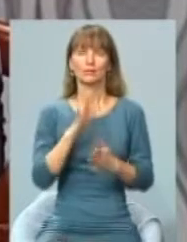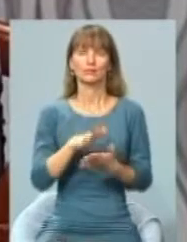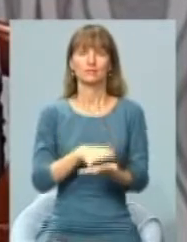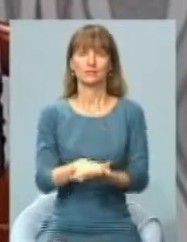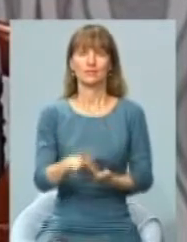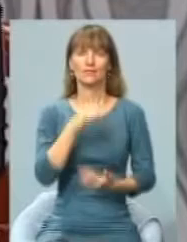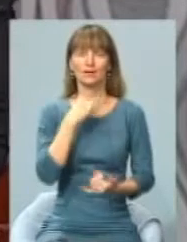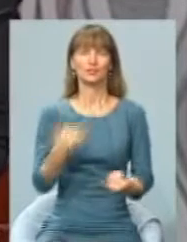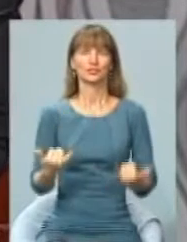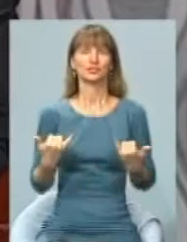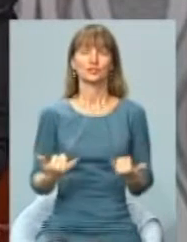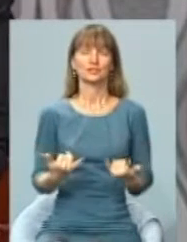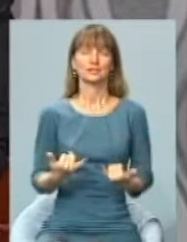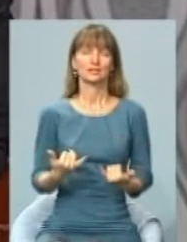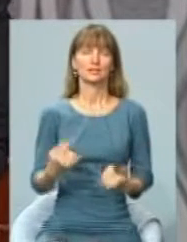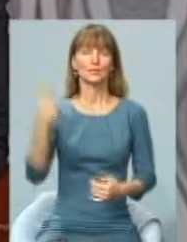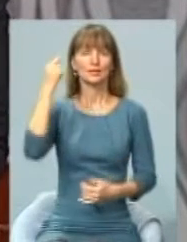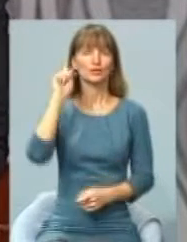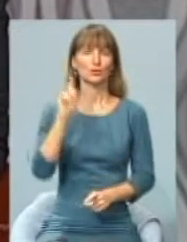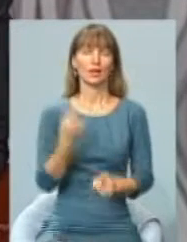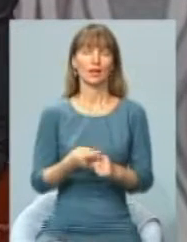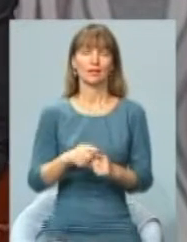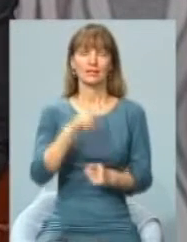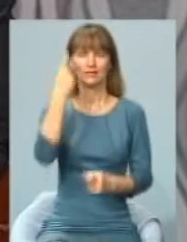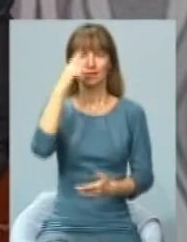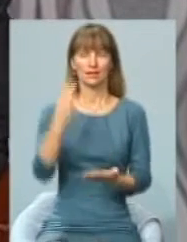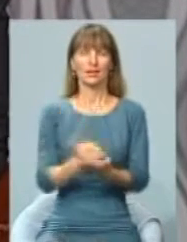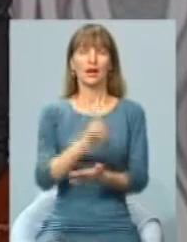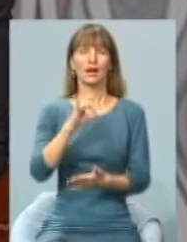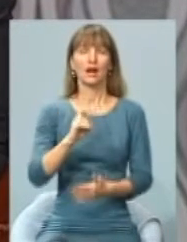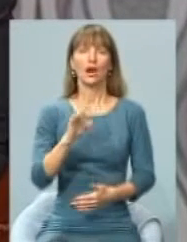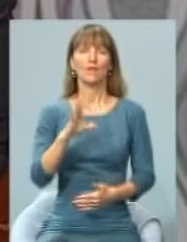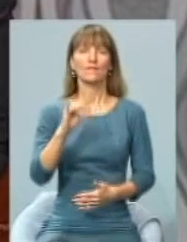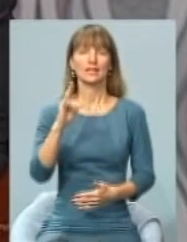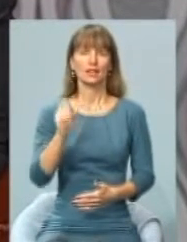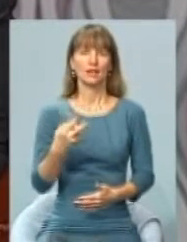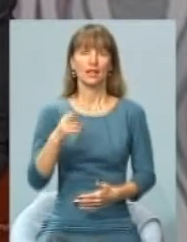давайте прямо одразу дізнаємося, що ж це за винахід такий, раковина для рослин.